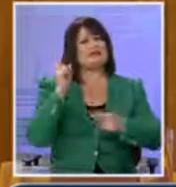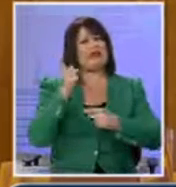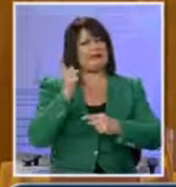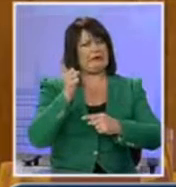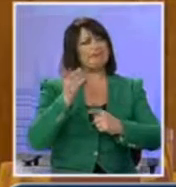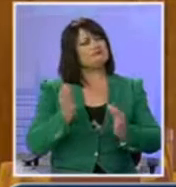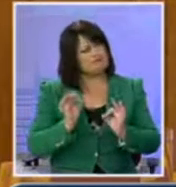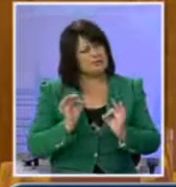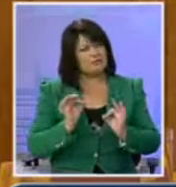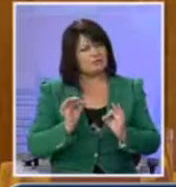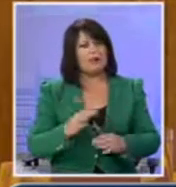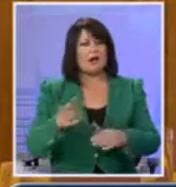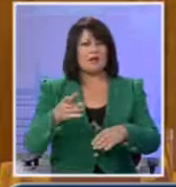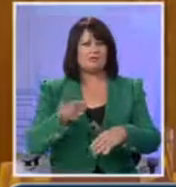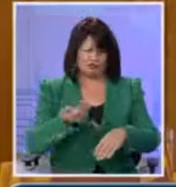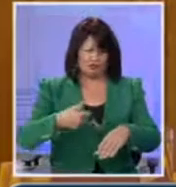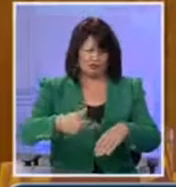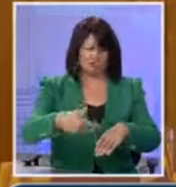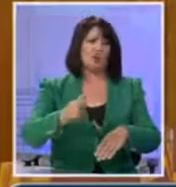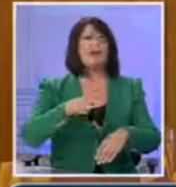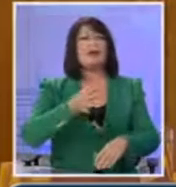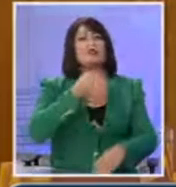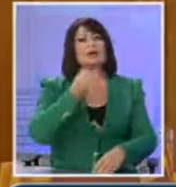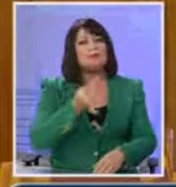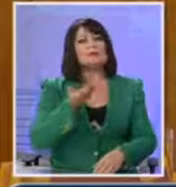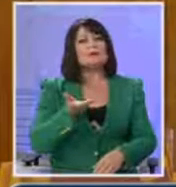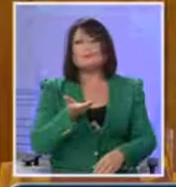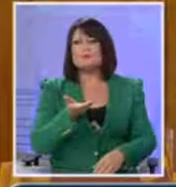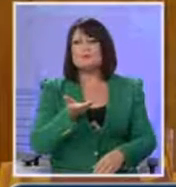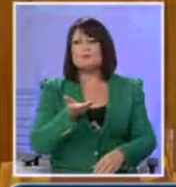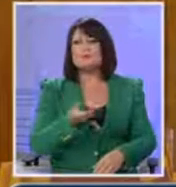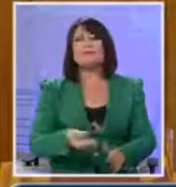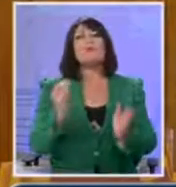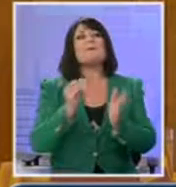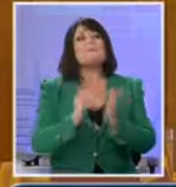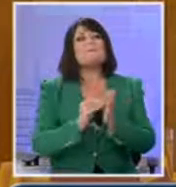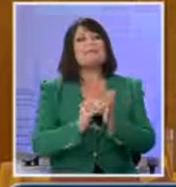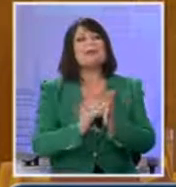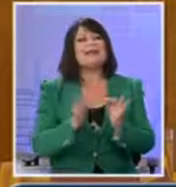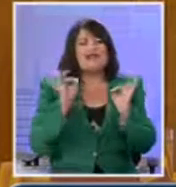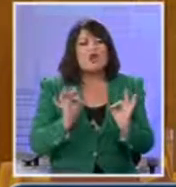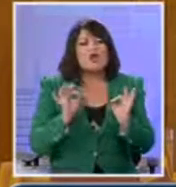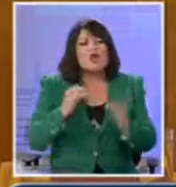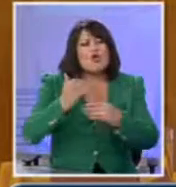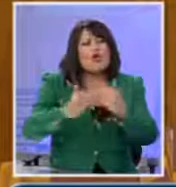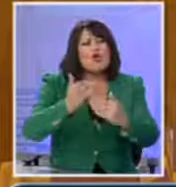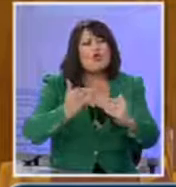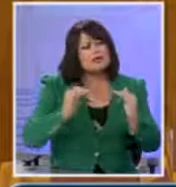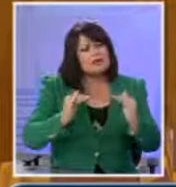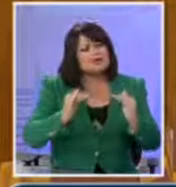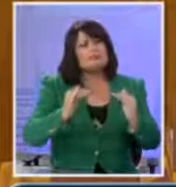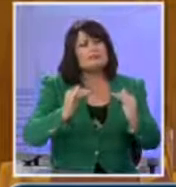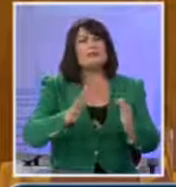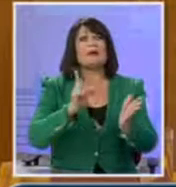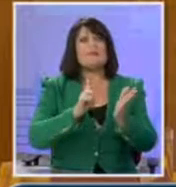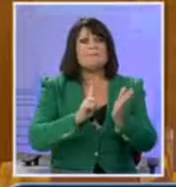κυβερνήσεις. Προς το παρόν, αυτό που θέλω να πω είναι ότι η επαναφορά της κανονικότητας είναι σαφές ότι απαιτεί